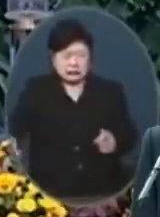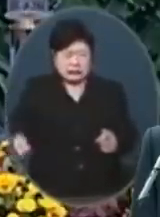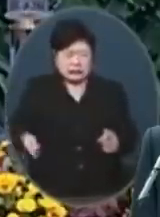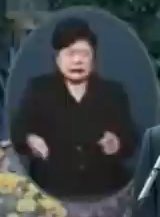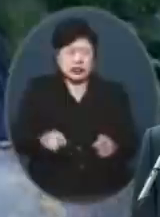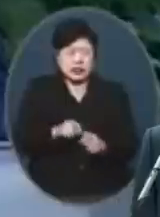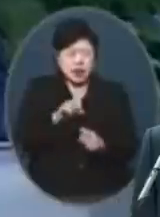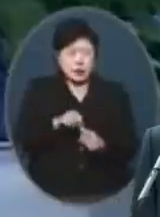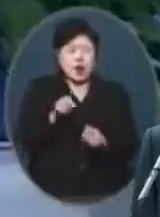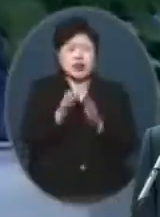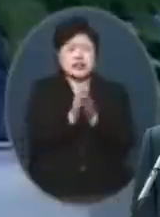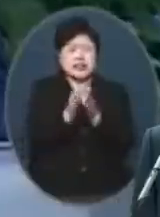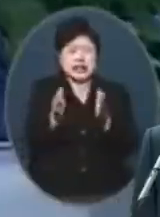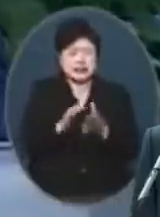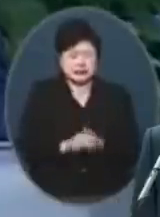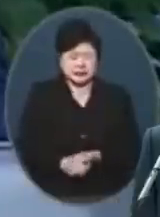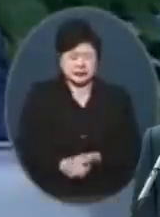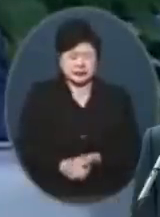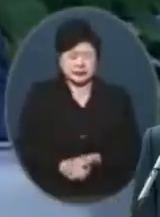형벌이 시작되는 것입니다.